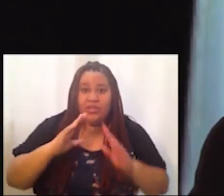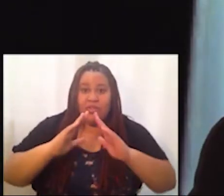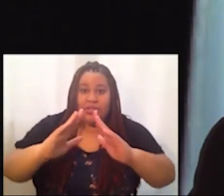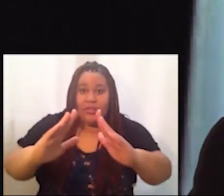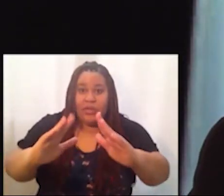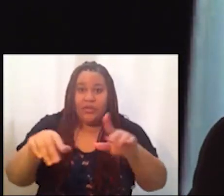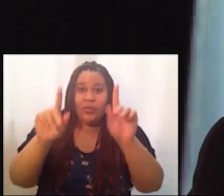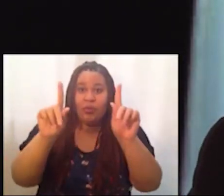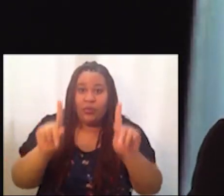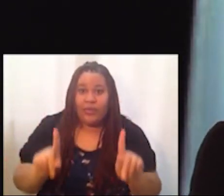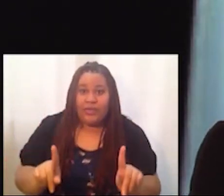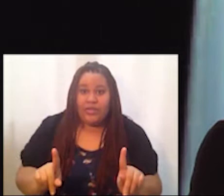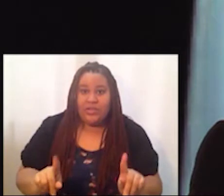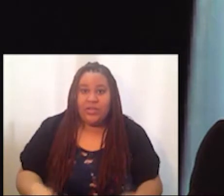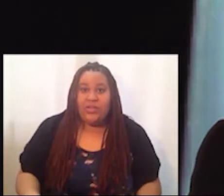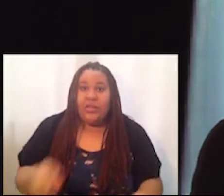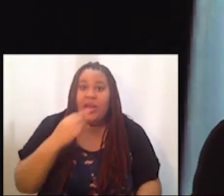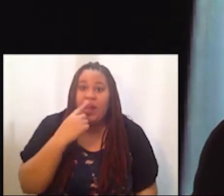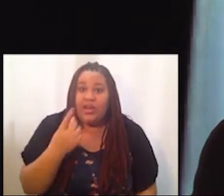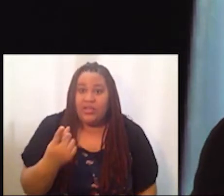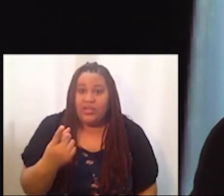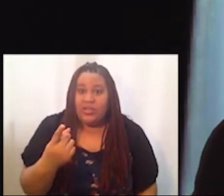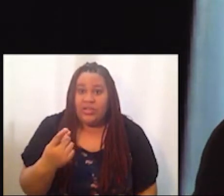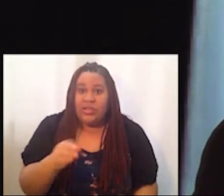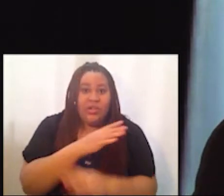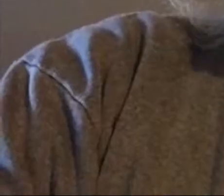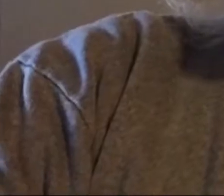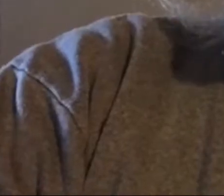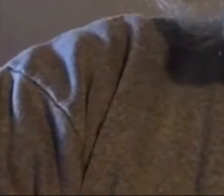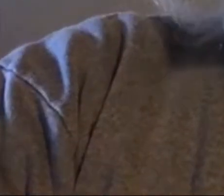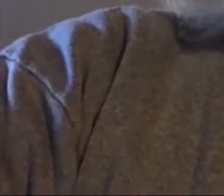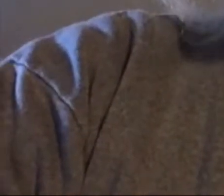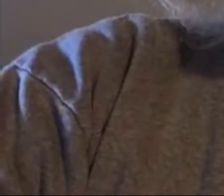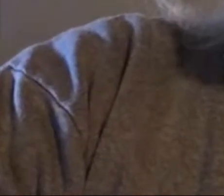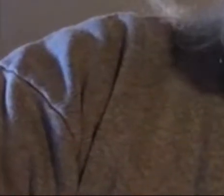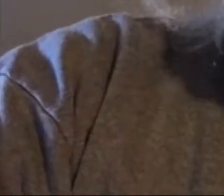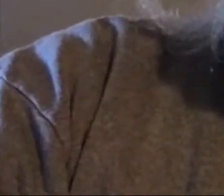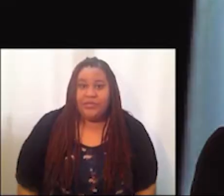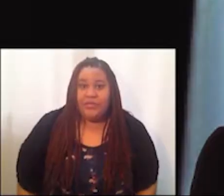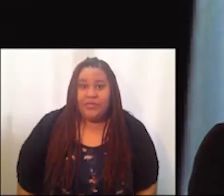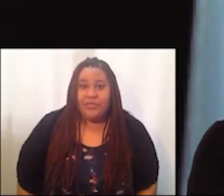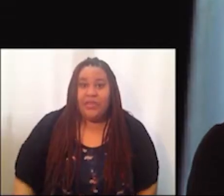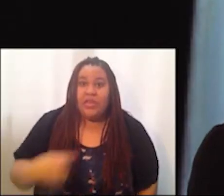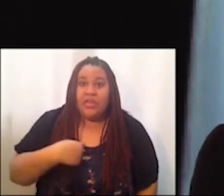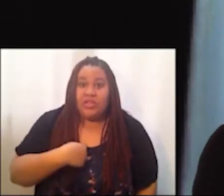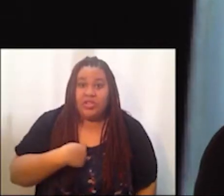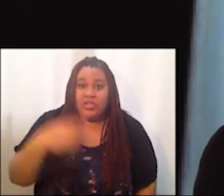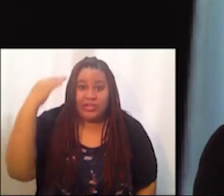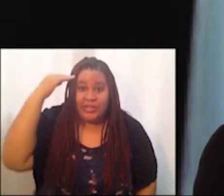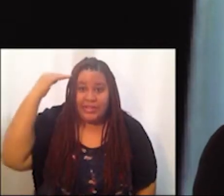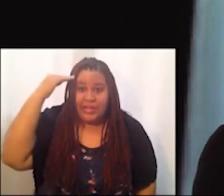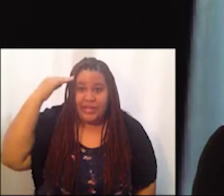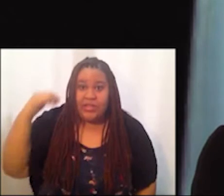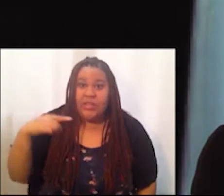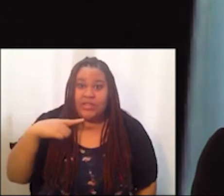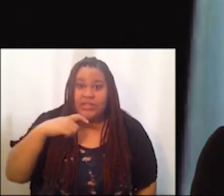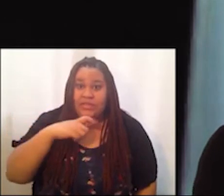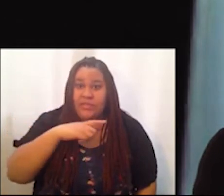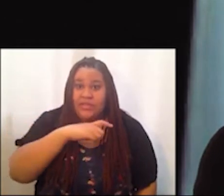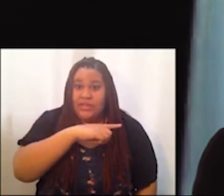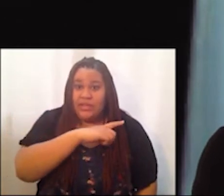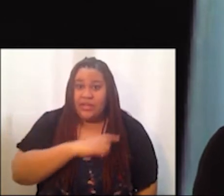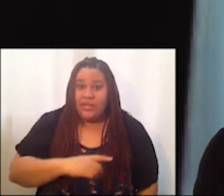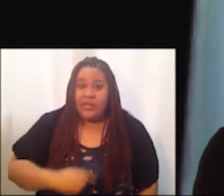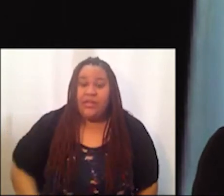temps d'aller au centre d'achat. C'est pas le temps de passer une heure au restaurant avec ses amis. J'aurais le goût de reprendre la chanson de